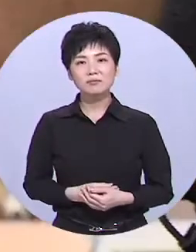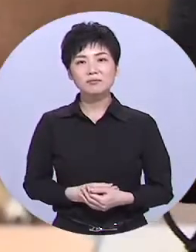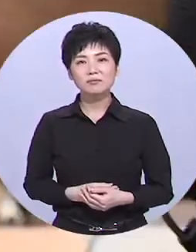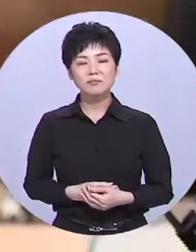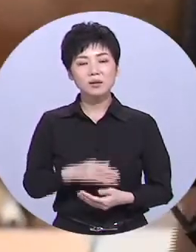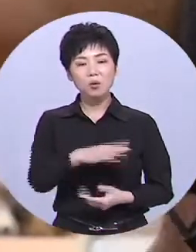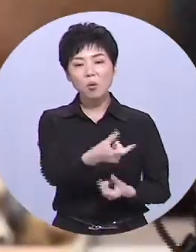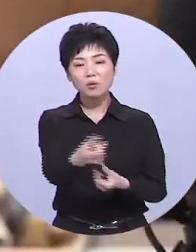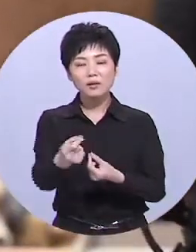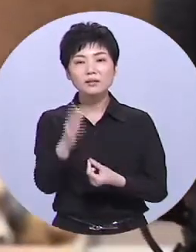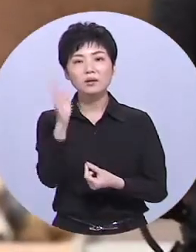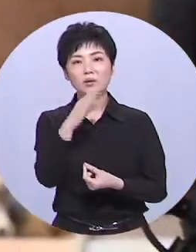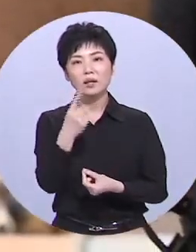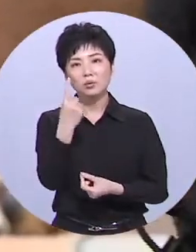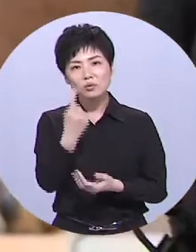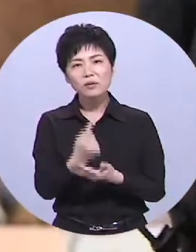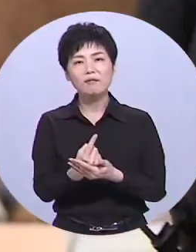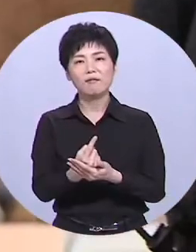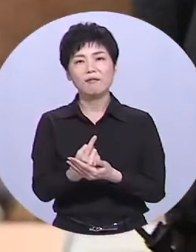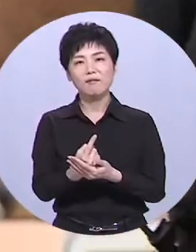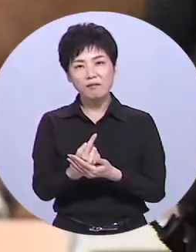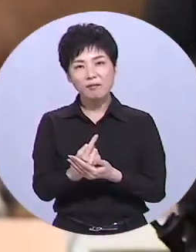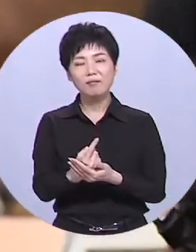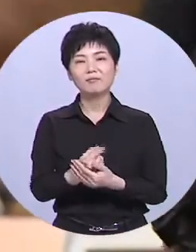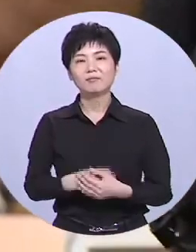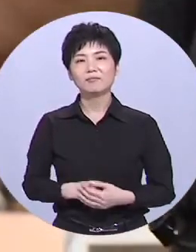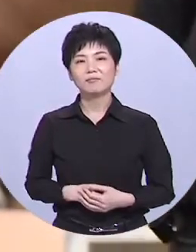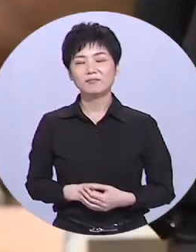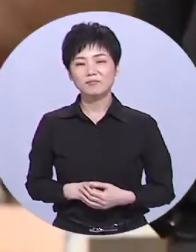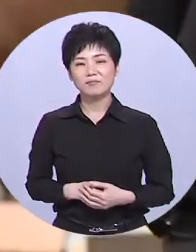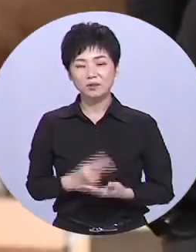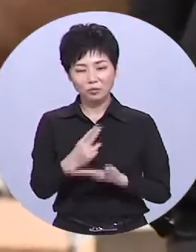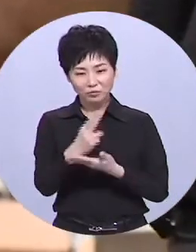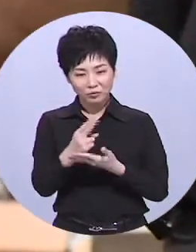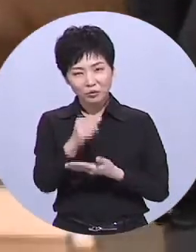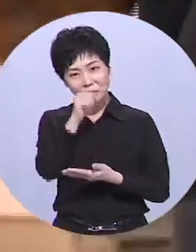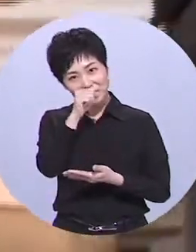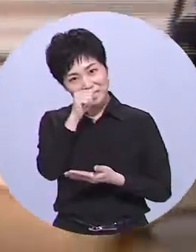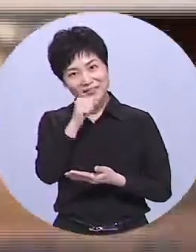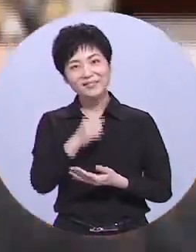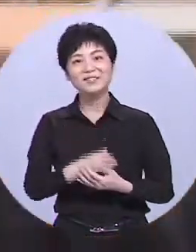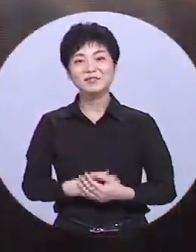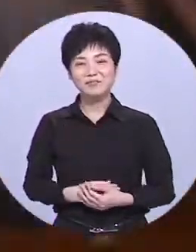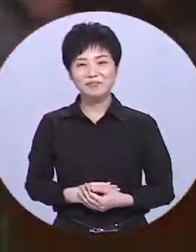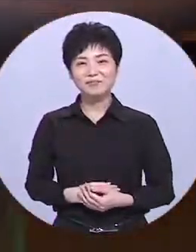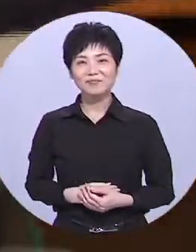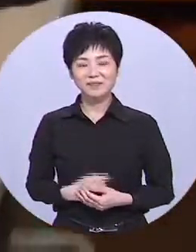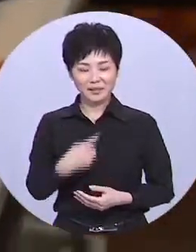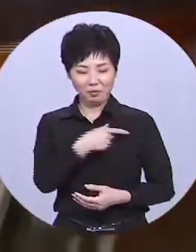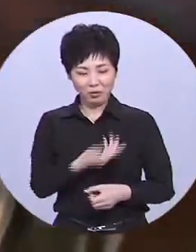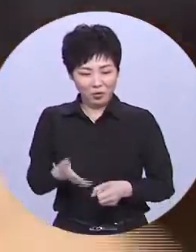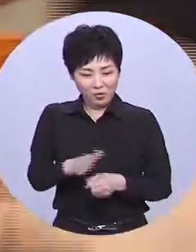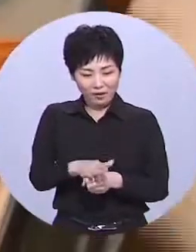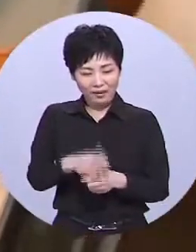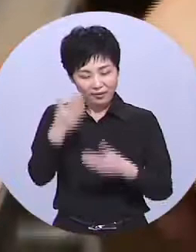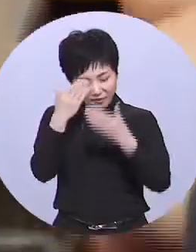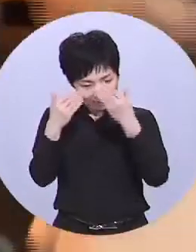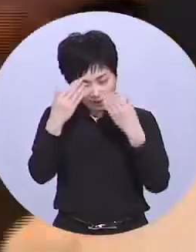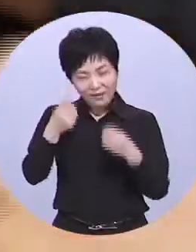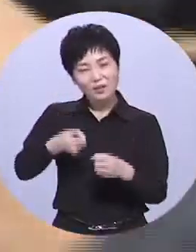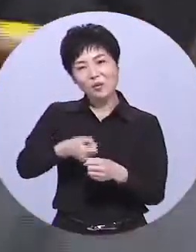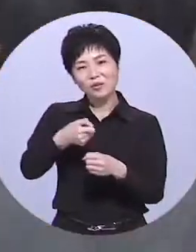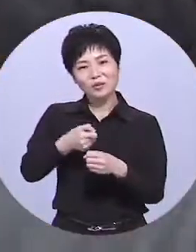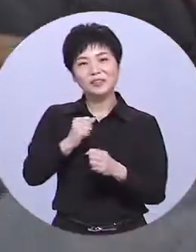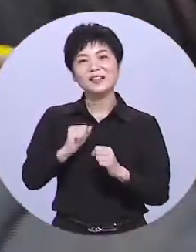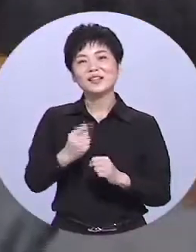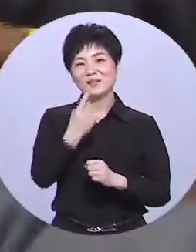ものはないってこと。よく送られる時に縁起よく彫ってほしいっていう、まあ、一生懸命気持ちを込めてお送りします